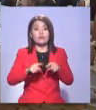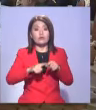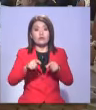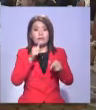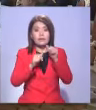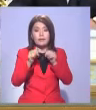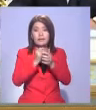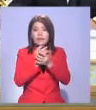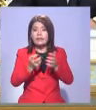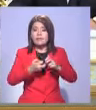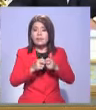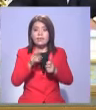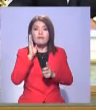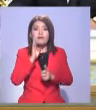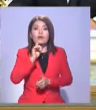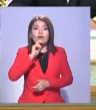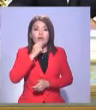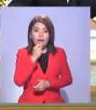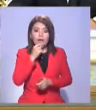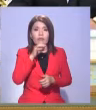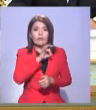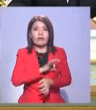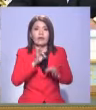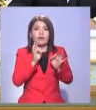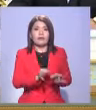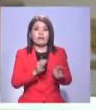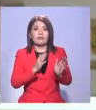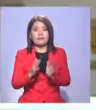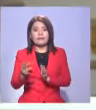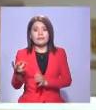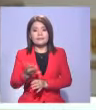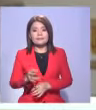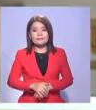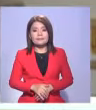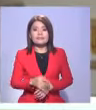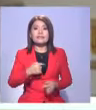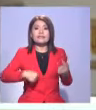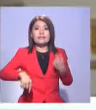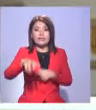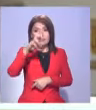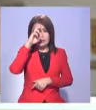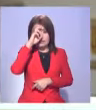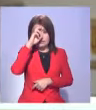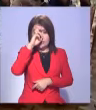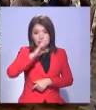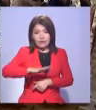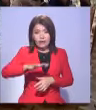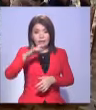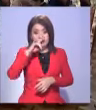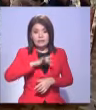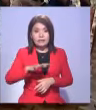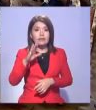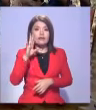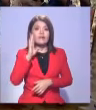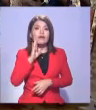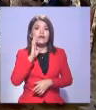қатерлерді ескере отырып, суды тиімді пайдалануды реттеу керектігін айтты. Считаю, что наше государство... Қазақ халқында су ырыстың